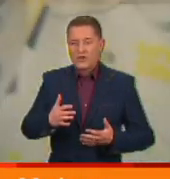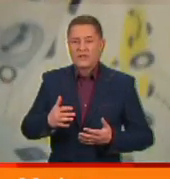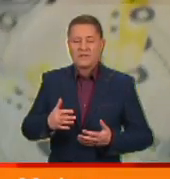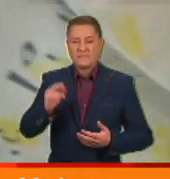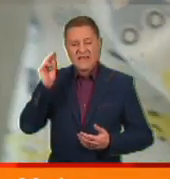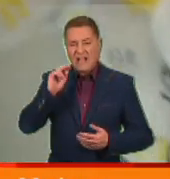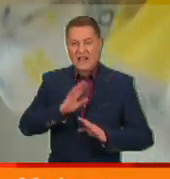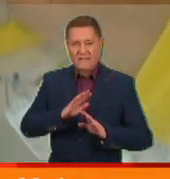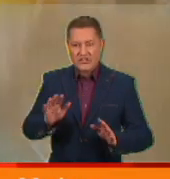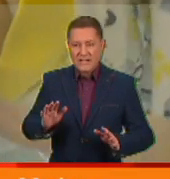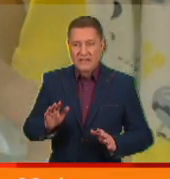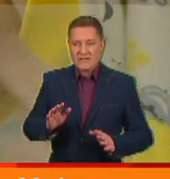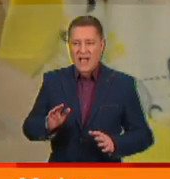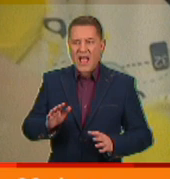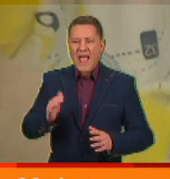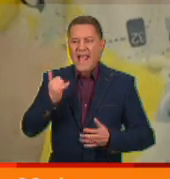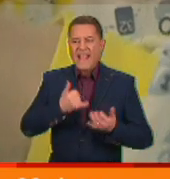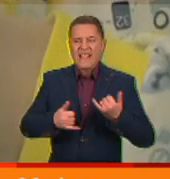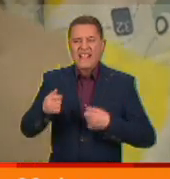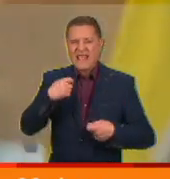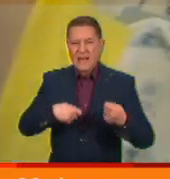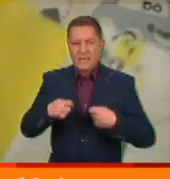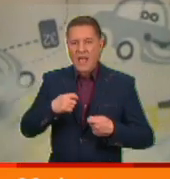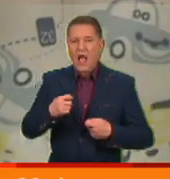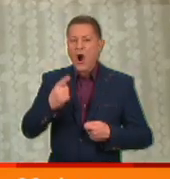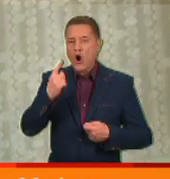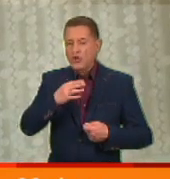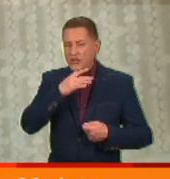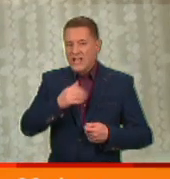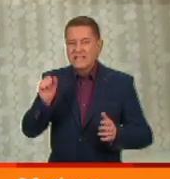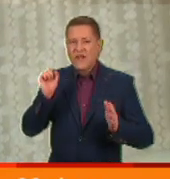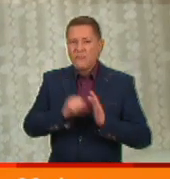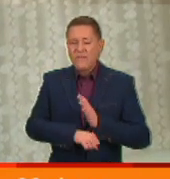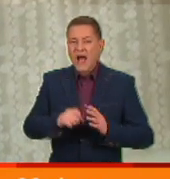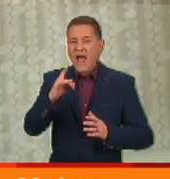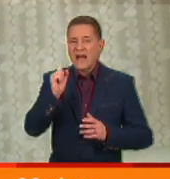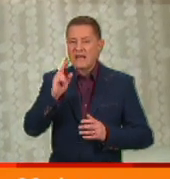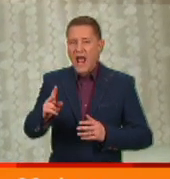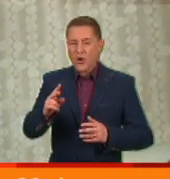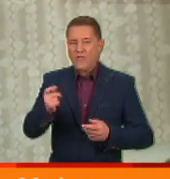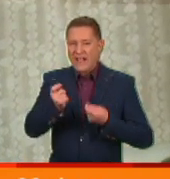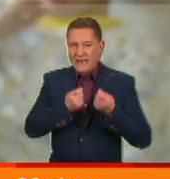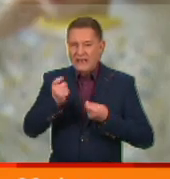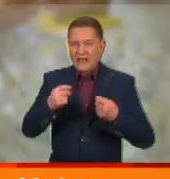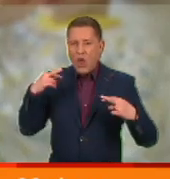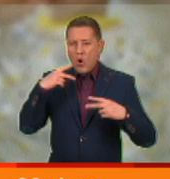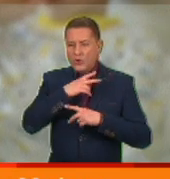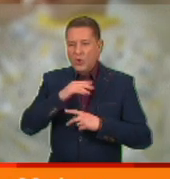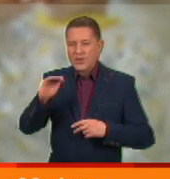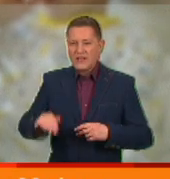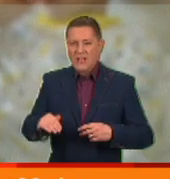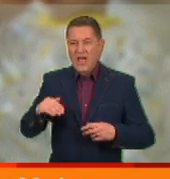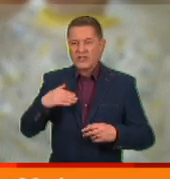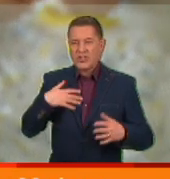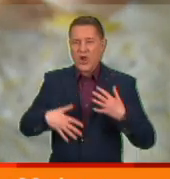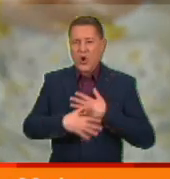і не навчилася. Ядуча хімія одночасно вбиває ракові клітини та отруює дитячий організм. Я не знаю,